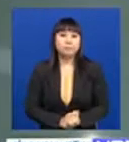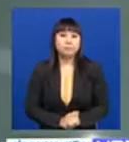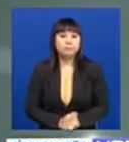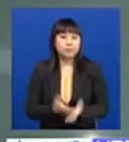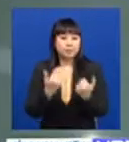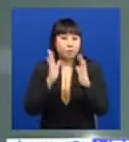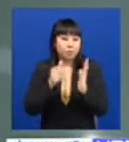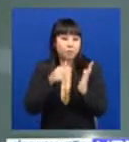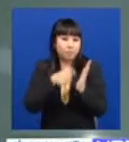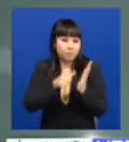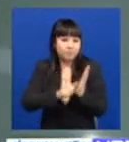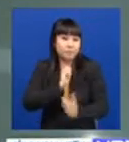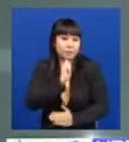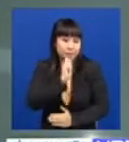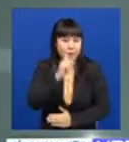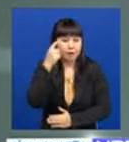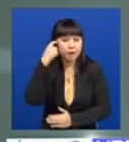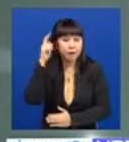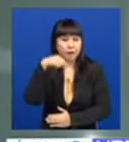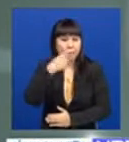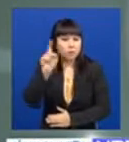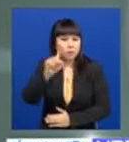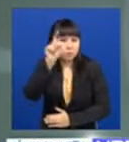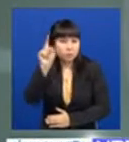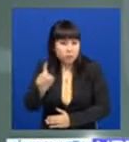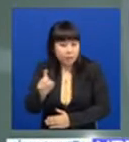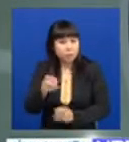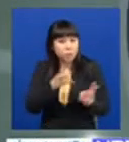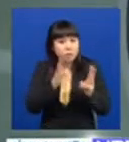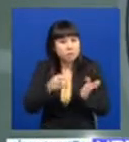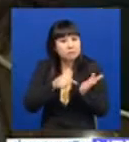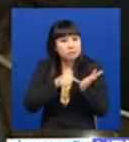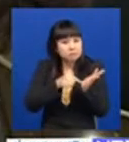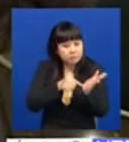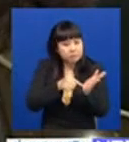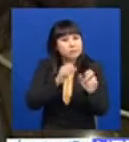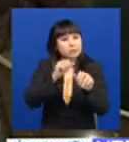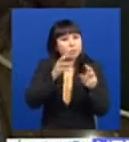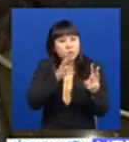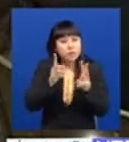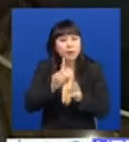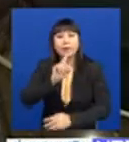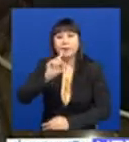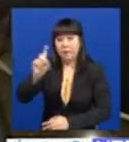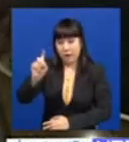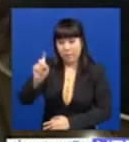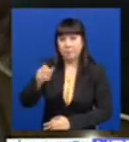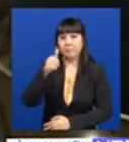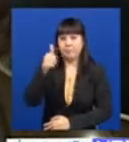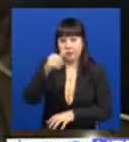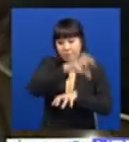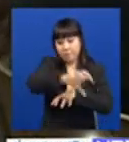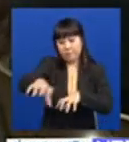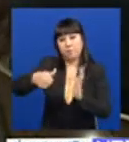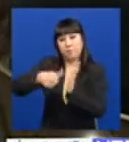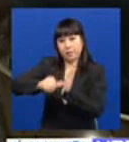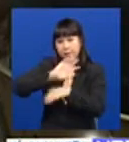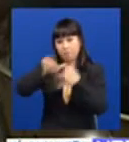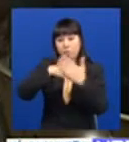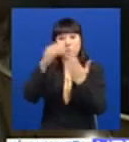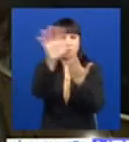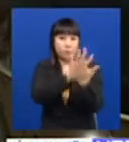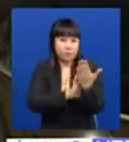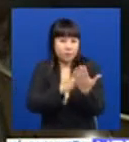ผู้เสียภาษีที่มีข้อสงสัยเกี่ยวกับการยื่นแบบสามารถสอบถามข้อมูลได้ที่สำนักงานสรรพากรทุกแห่งทั่วประเทศนะคะ